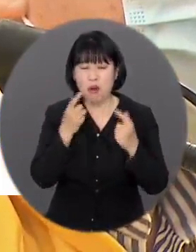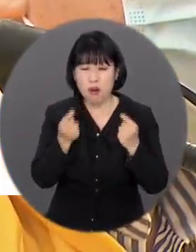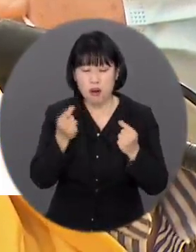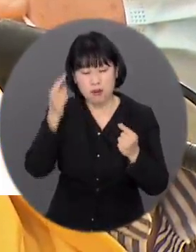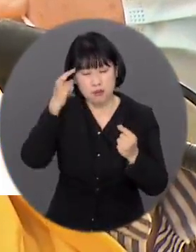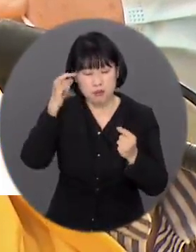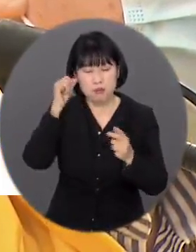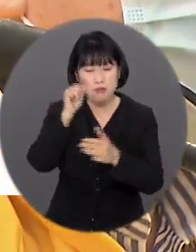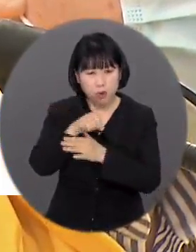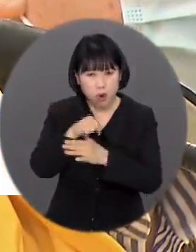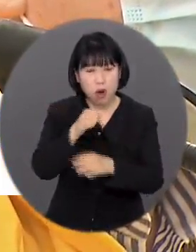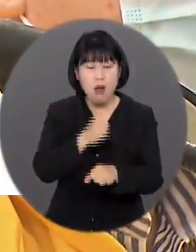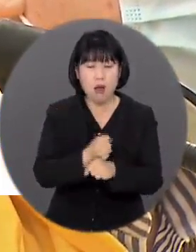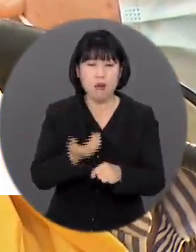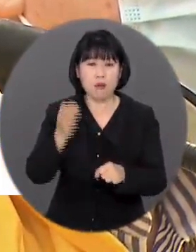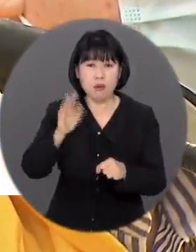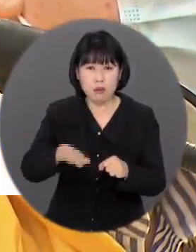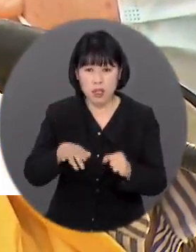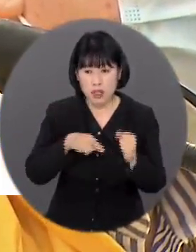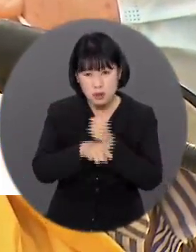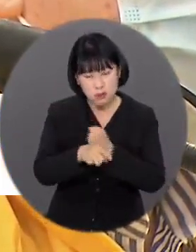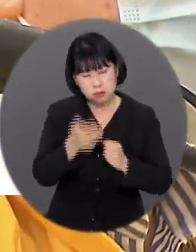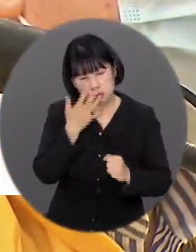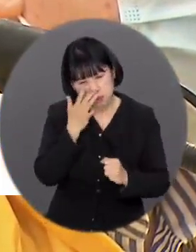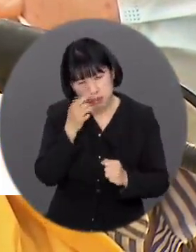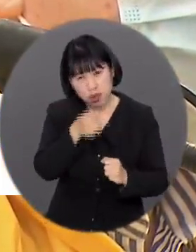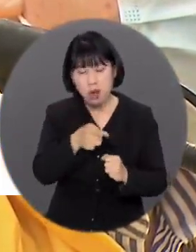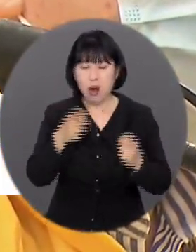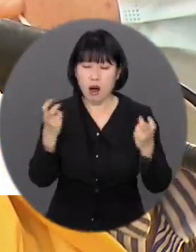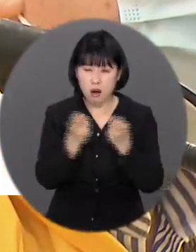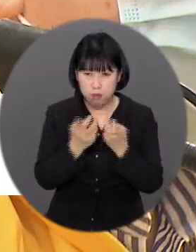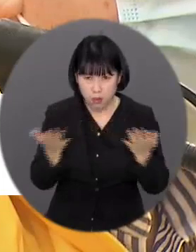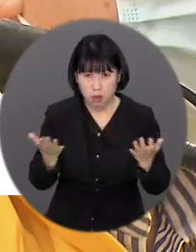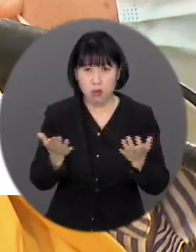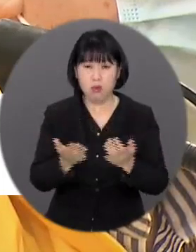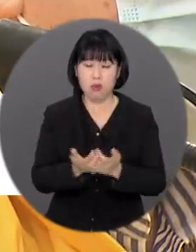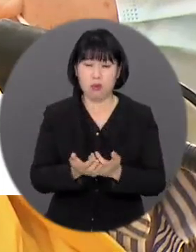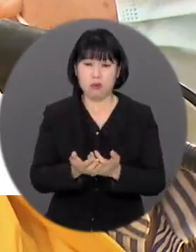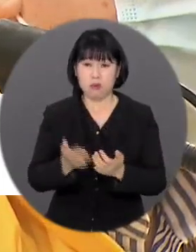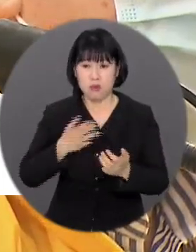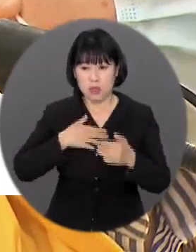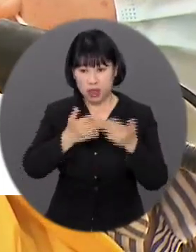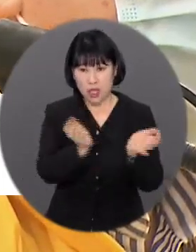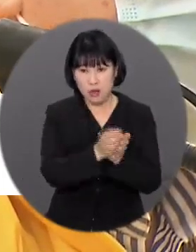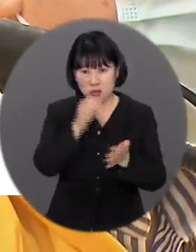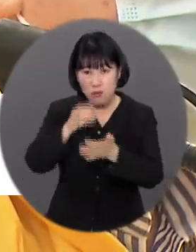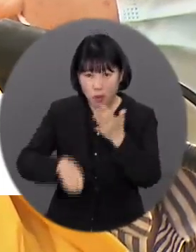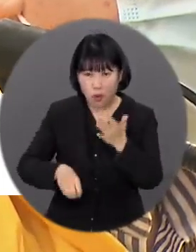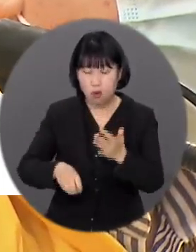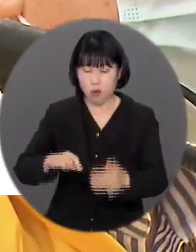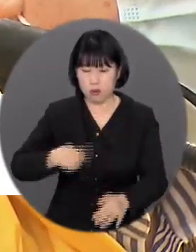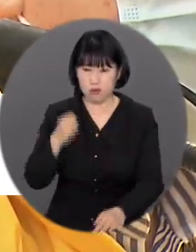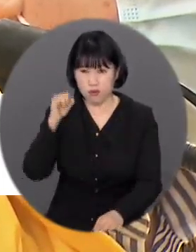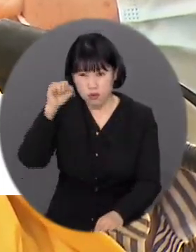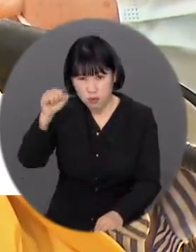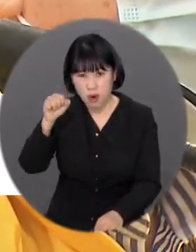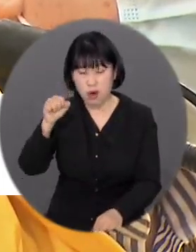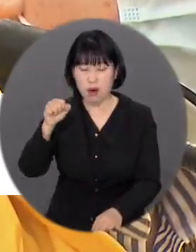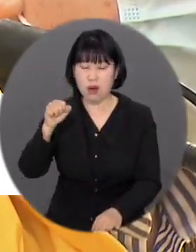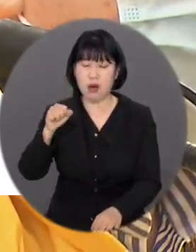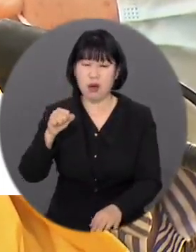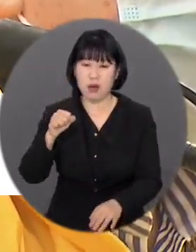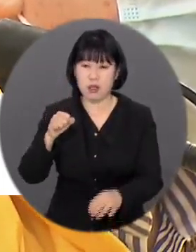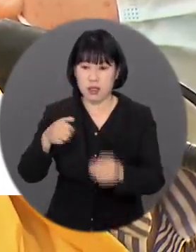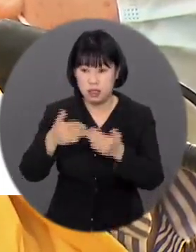맞겠죠. 그런데 그런 이유가 되지를 않았기 때문에 불가피하니 저희들이 당을 나가서 무소속으로